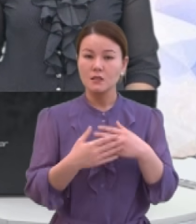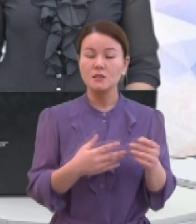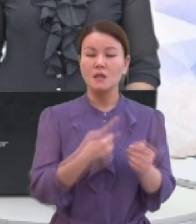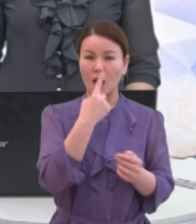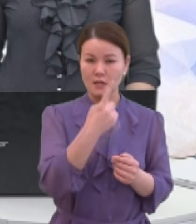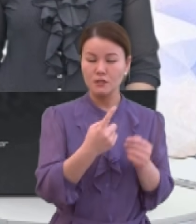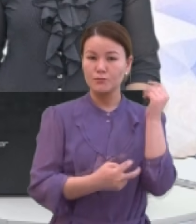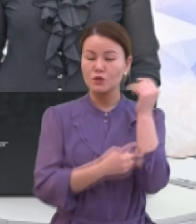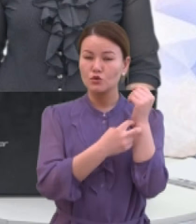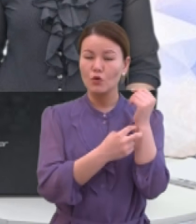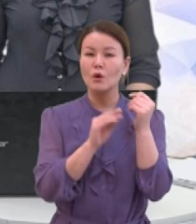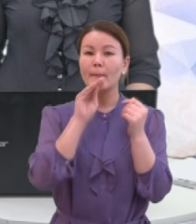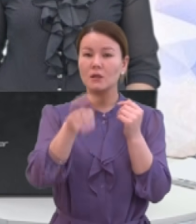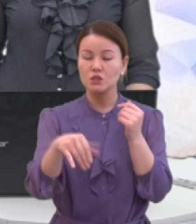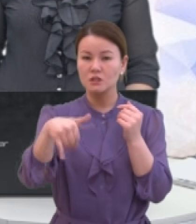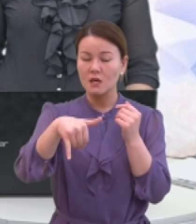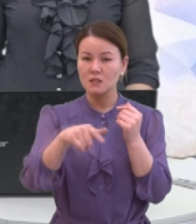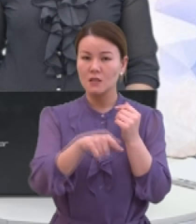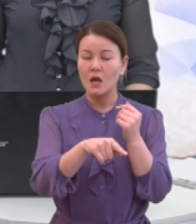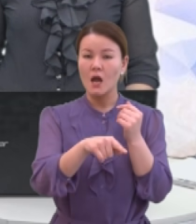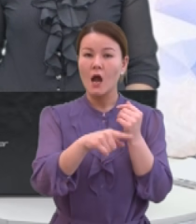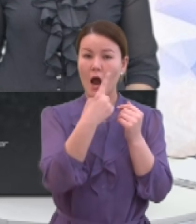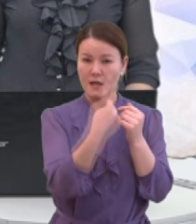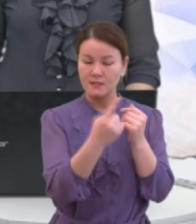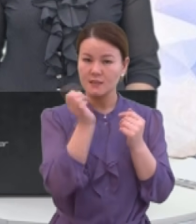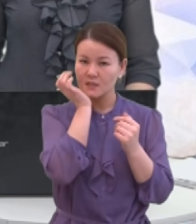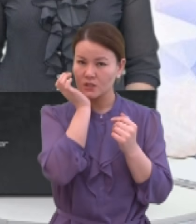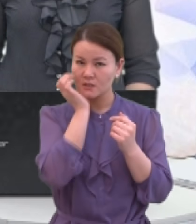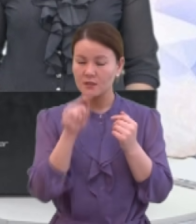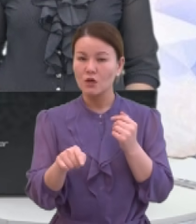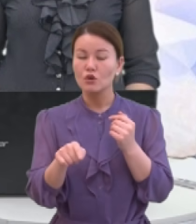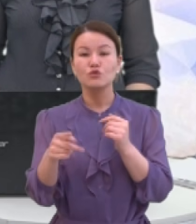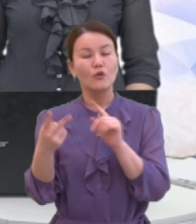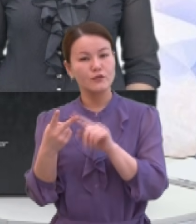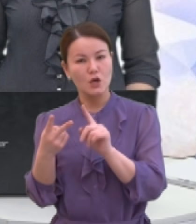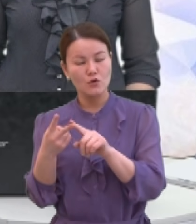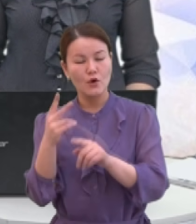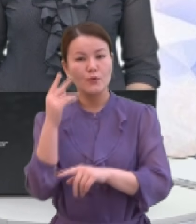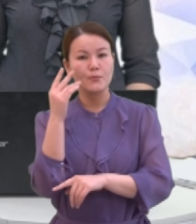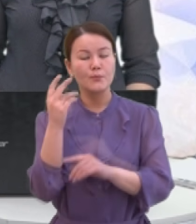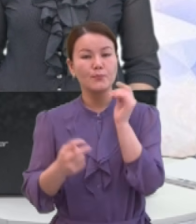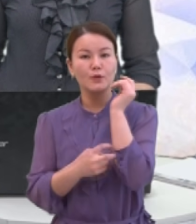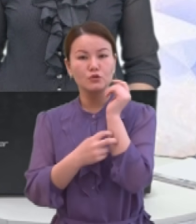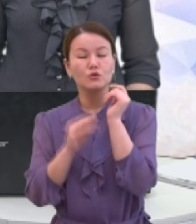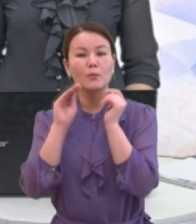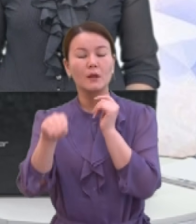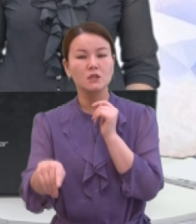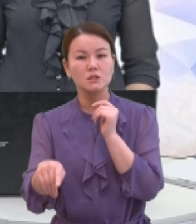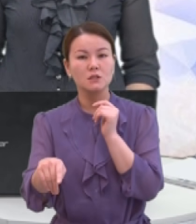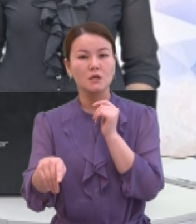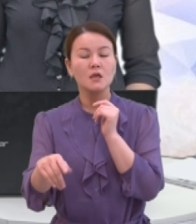бельчонок положил в корзинку один орешек то 2 девчонок положил туда